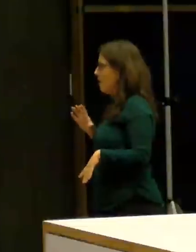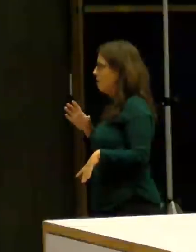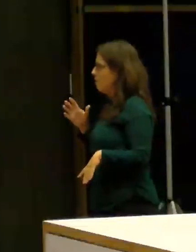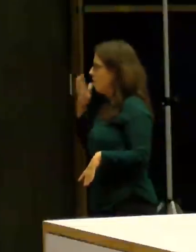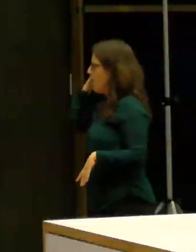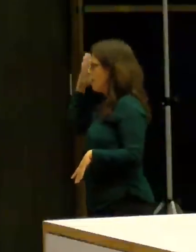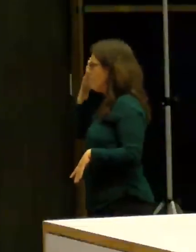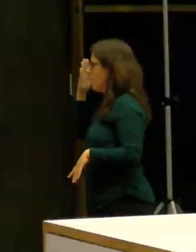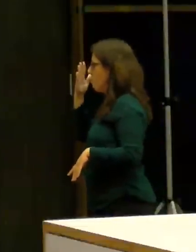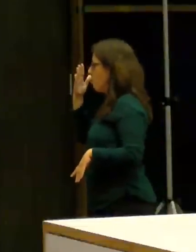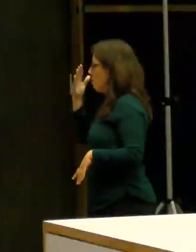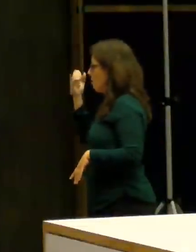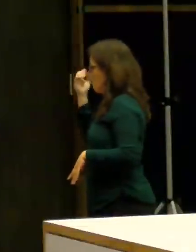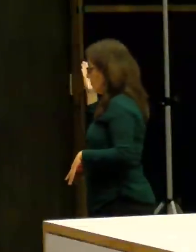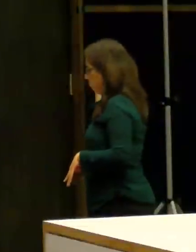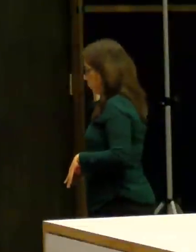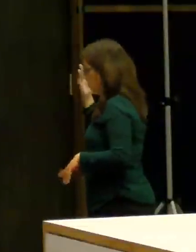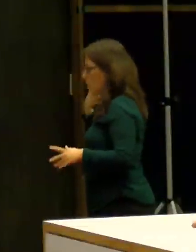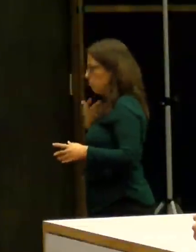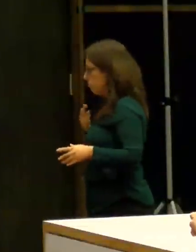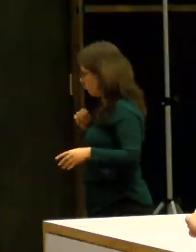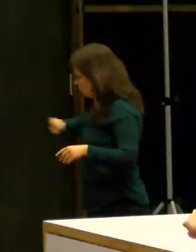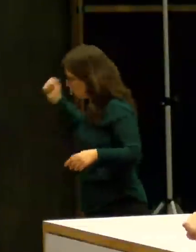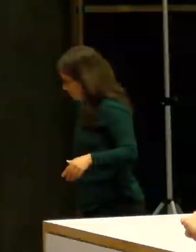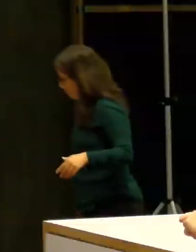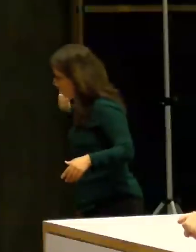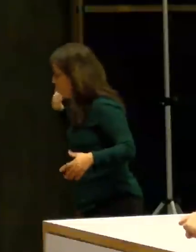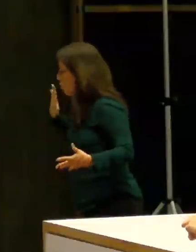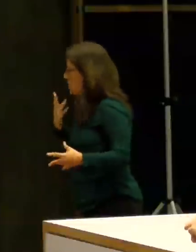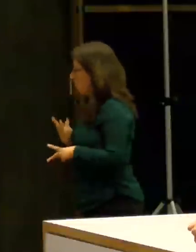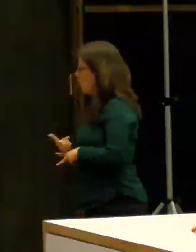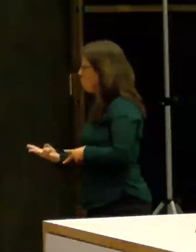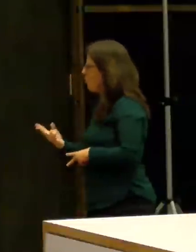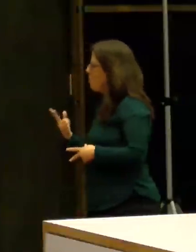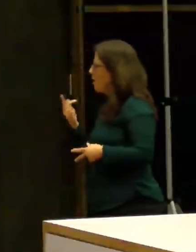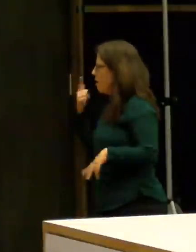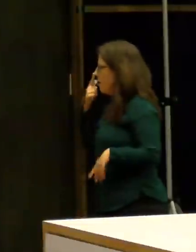les animaux. Donc, voilà, enfin, je pense que c'est